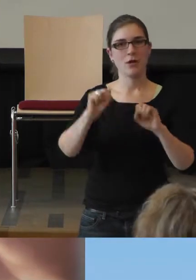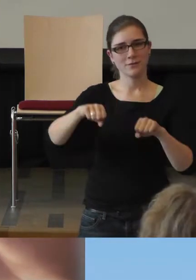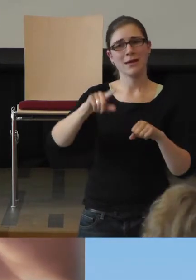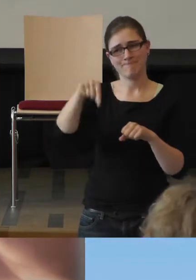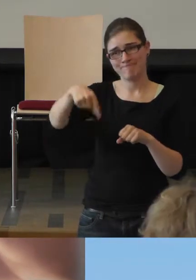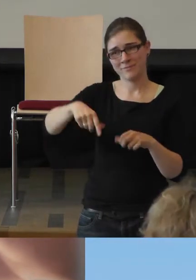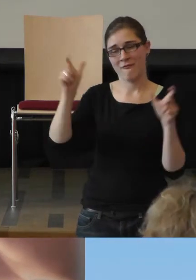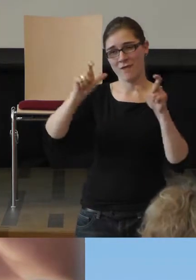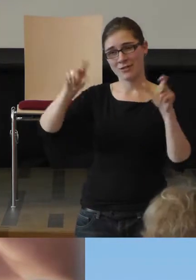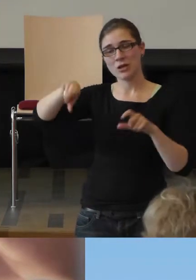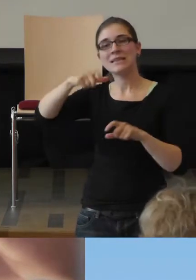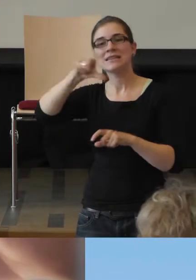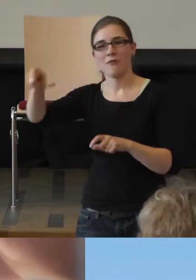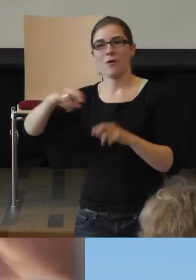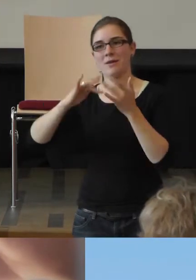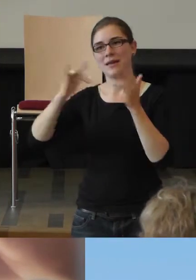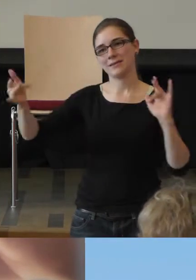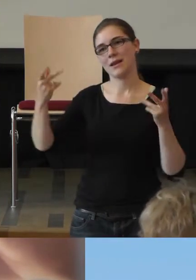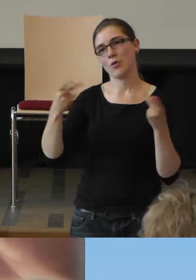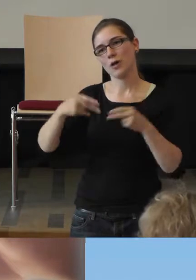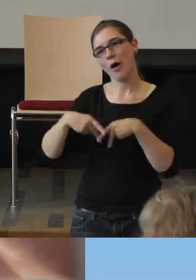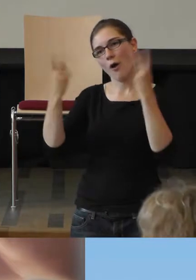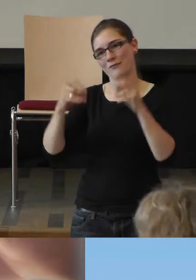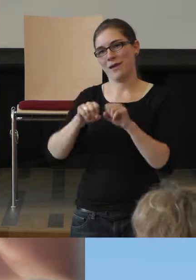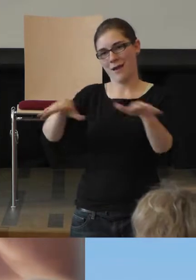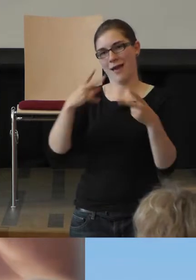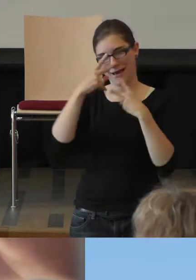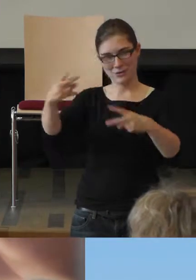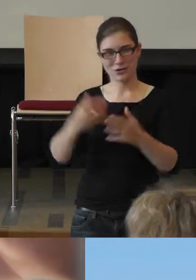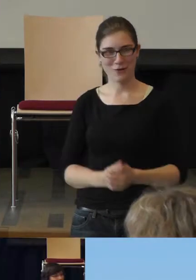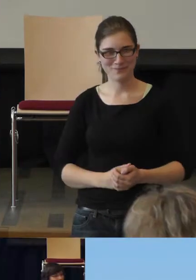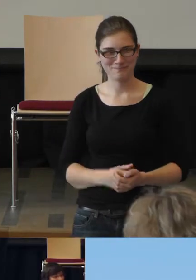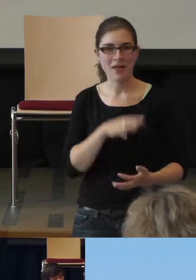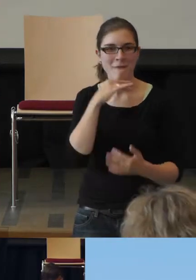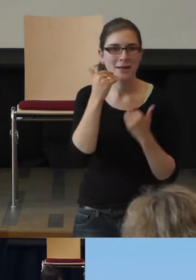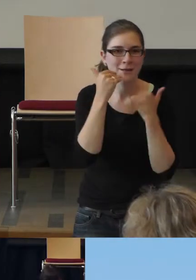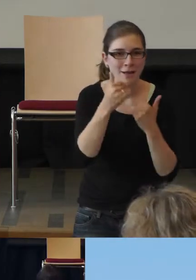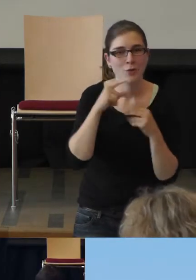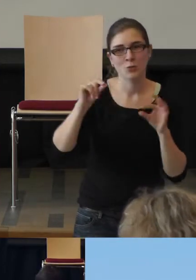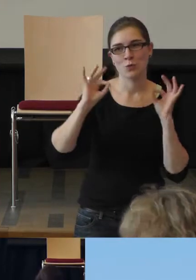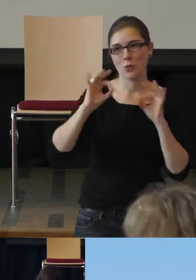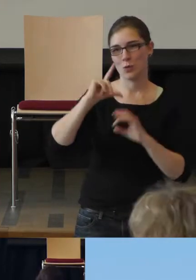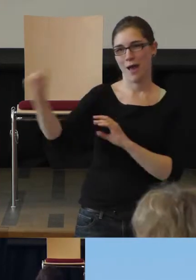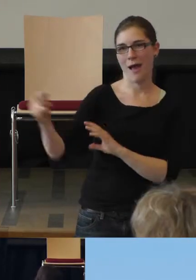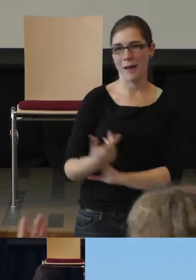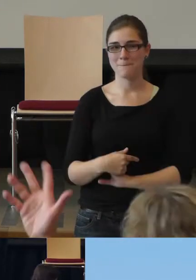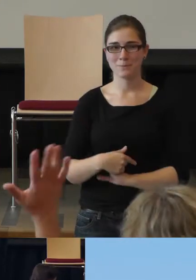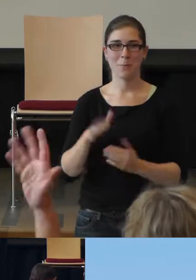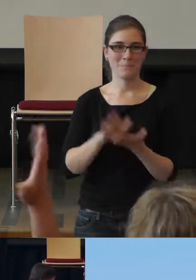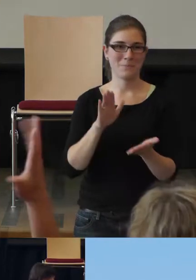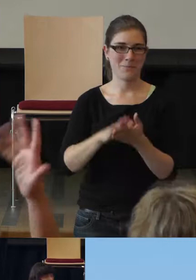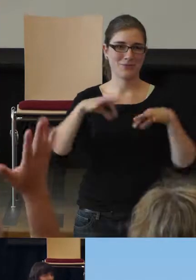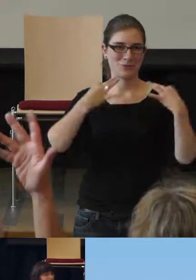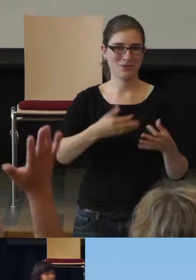nächsten Woche sich im Internet anschauen oder im offenen Kanal vielen Dank kommen Sie gut nach Hause und bleiben Sie